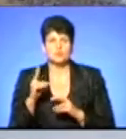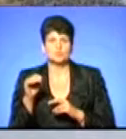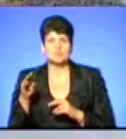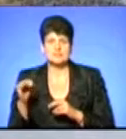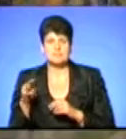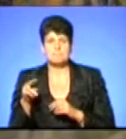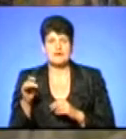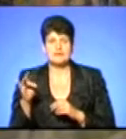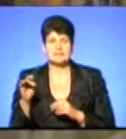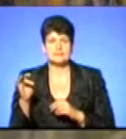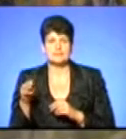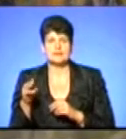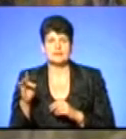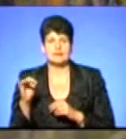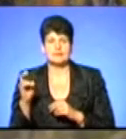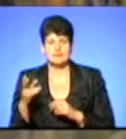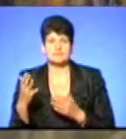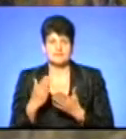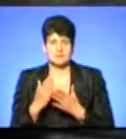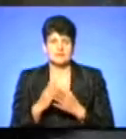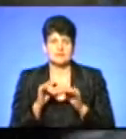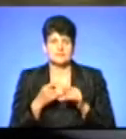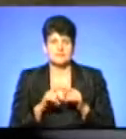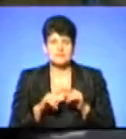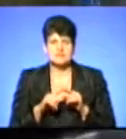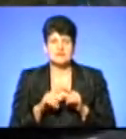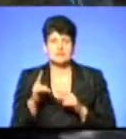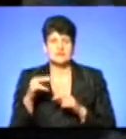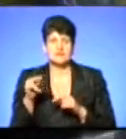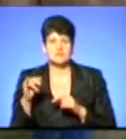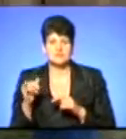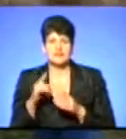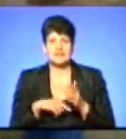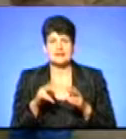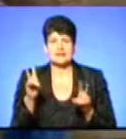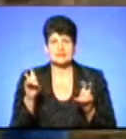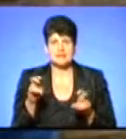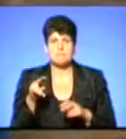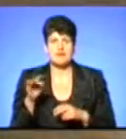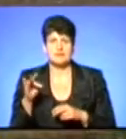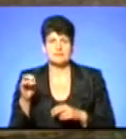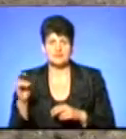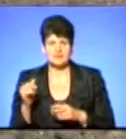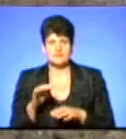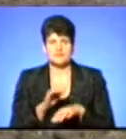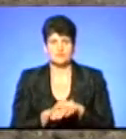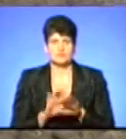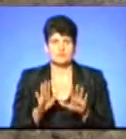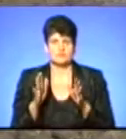Петриків, що поблизу обласного центру, знаходимо сліди таких дій. У дачному кооперативі «Надія» в селі Петриків фіксуємо такий випадок.